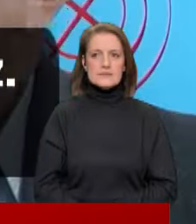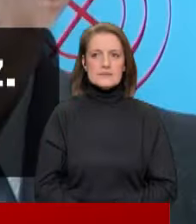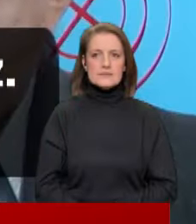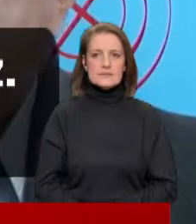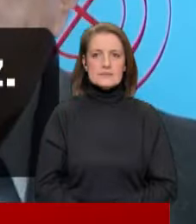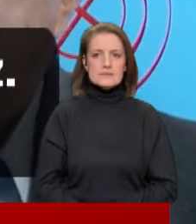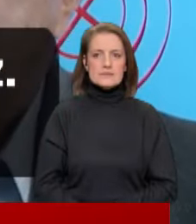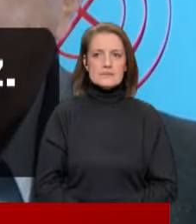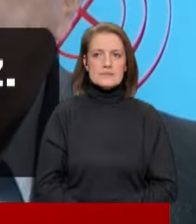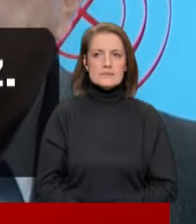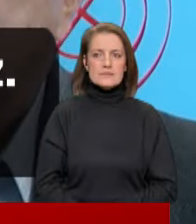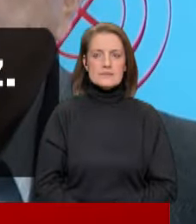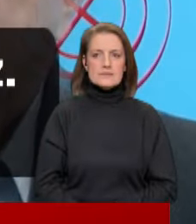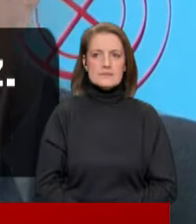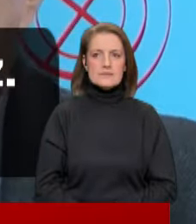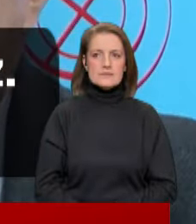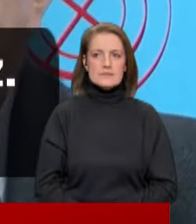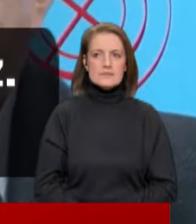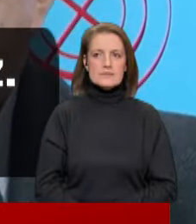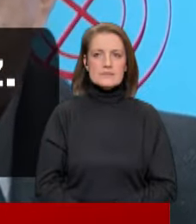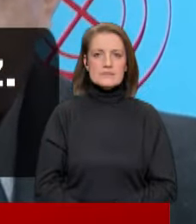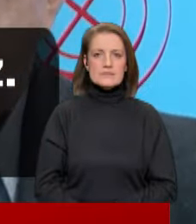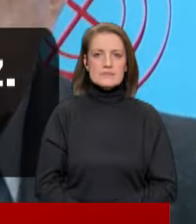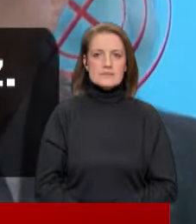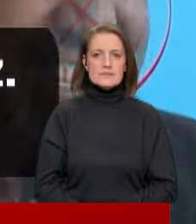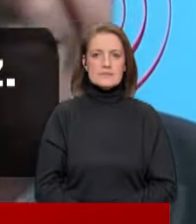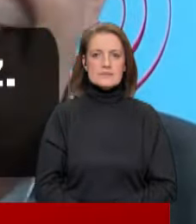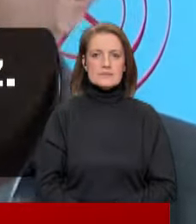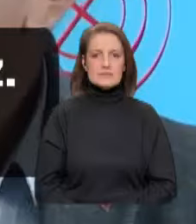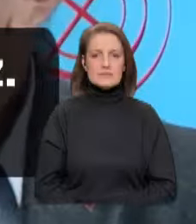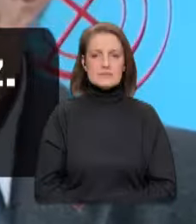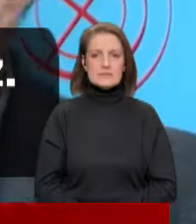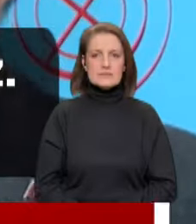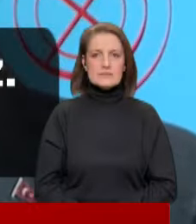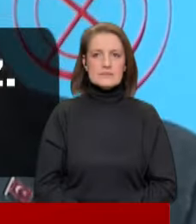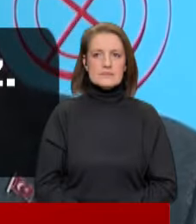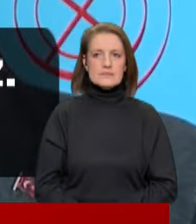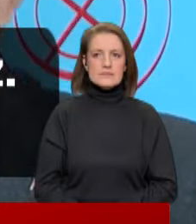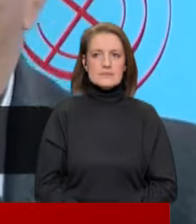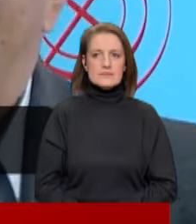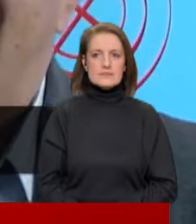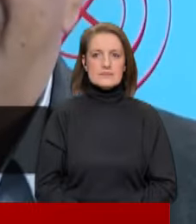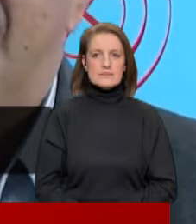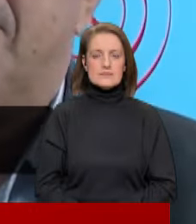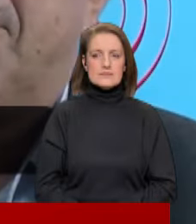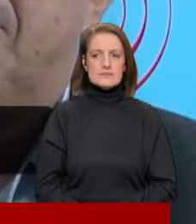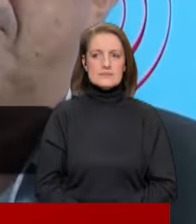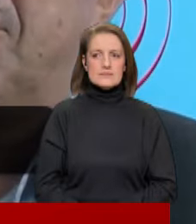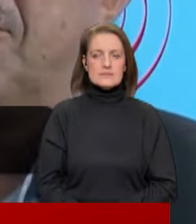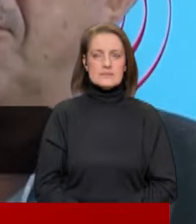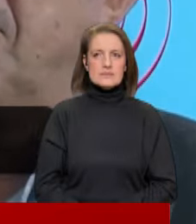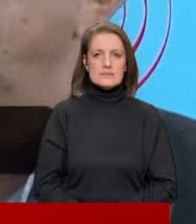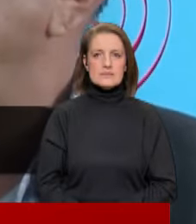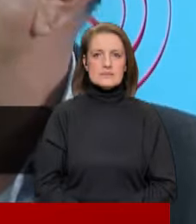huki bir görüş aldık sizlere destek olacağız desteğe bulunacağız Nak destek